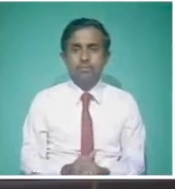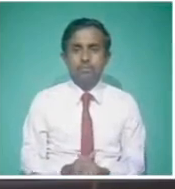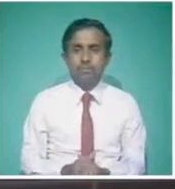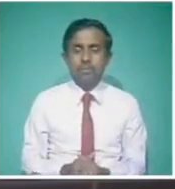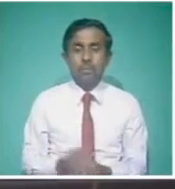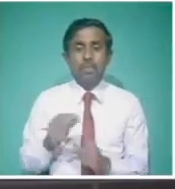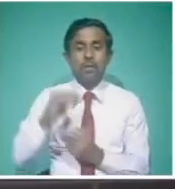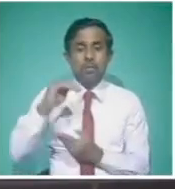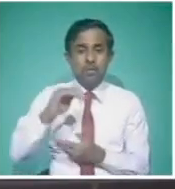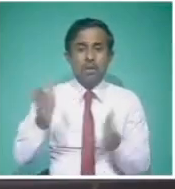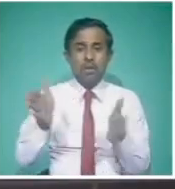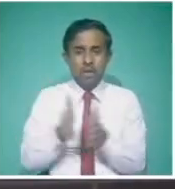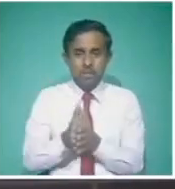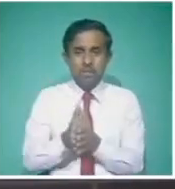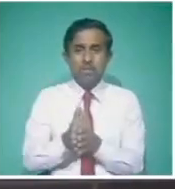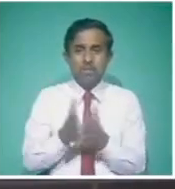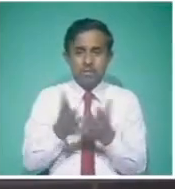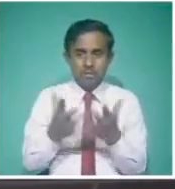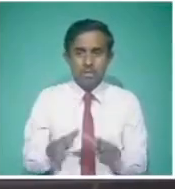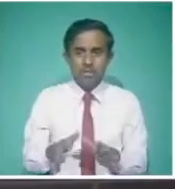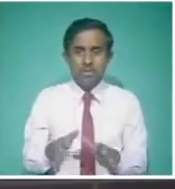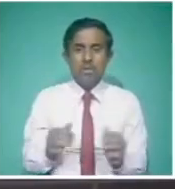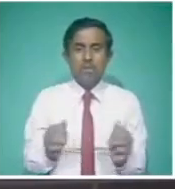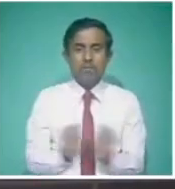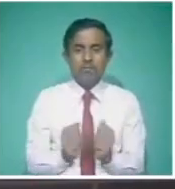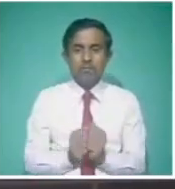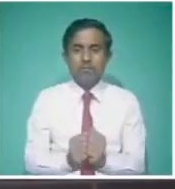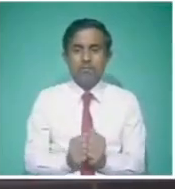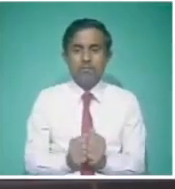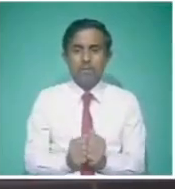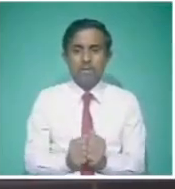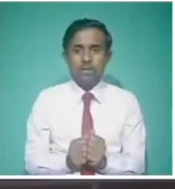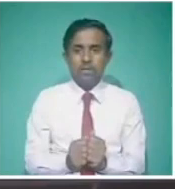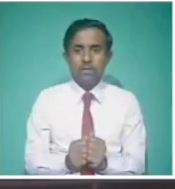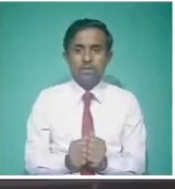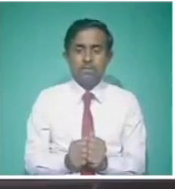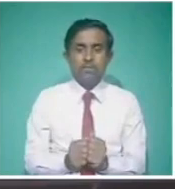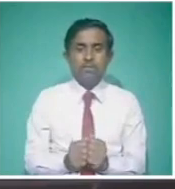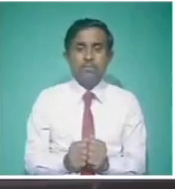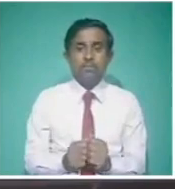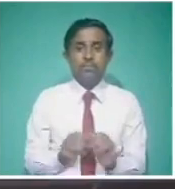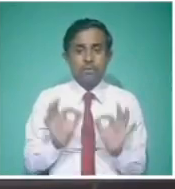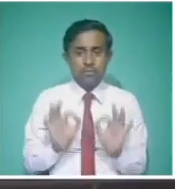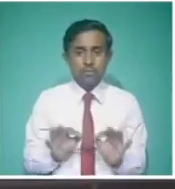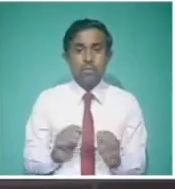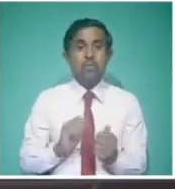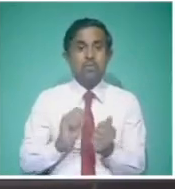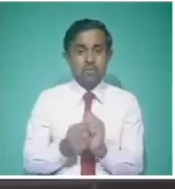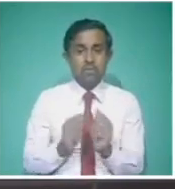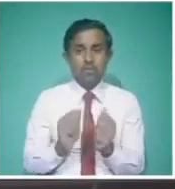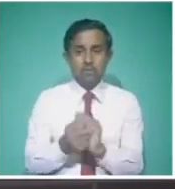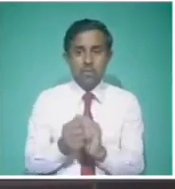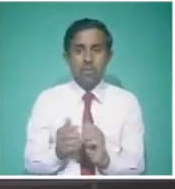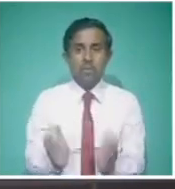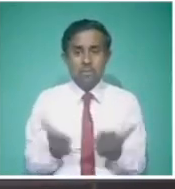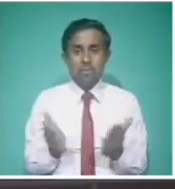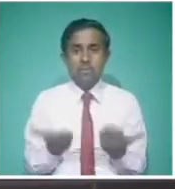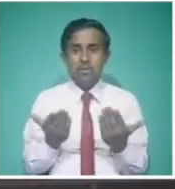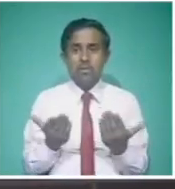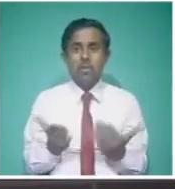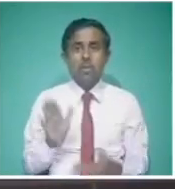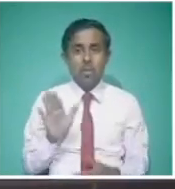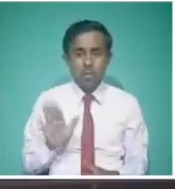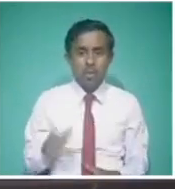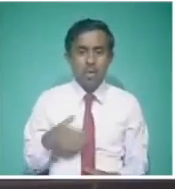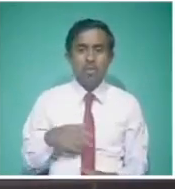ඒ පෞද්ගලික අංශයත් එකතු කරගෙන මේ කටයුත්ත යම් ආකාරයෙන් ඒ වෙනස් වීම සිදු කළ යුතුයි කියලා